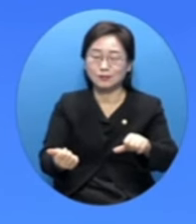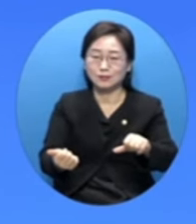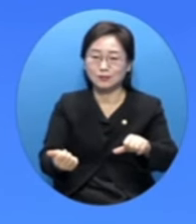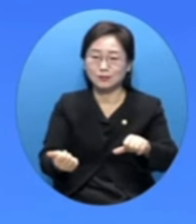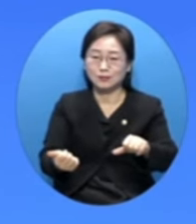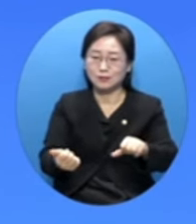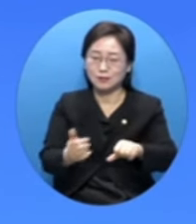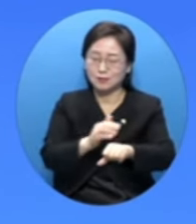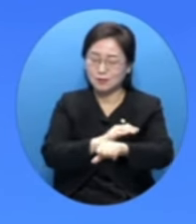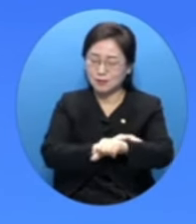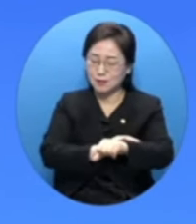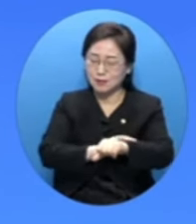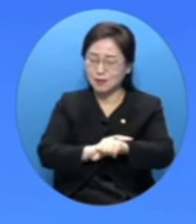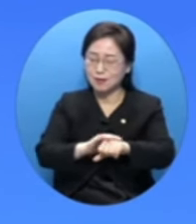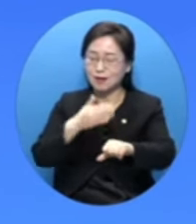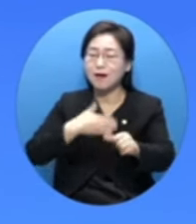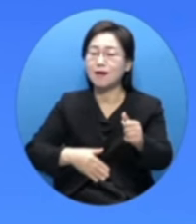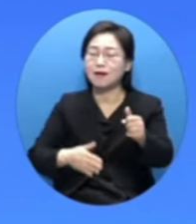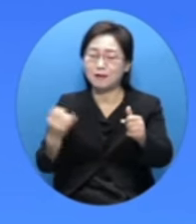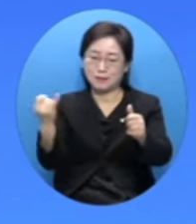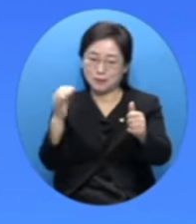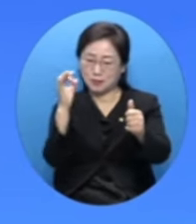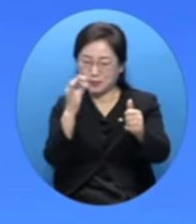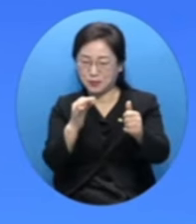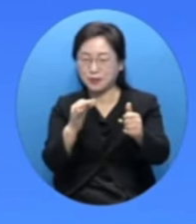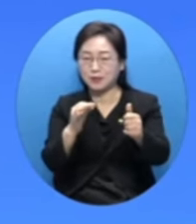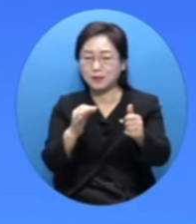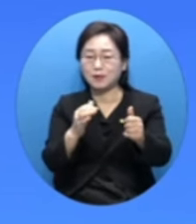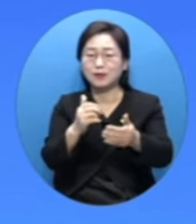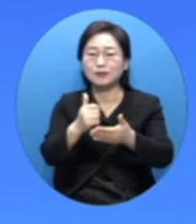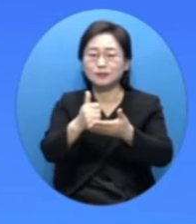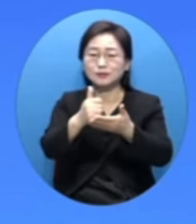잘 알고 주님 앞에서 주님의